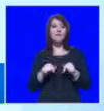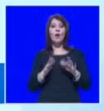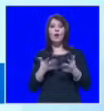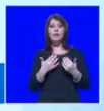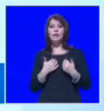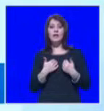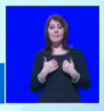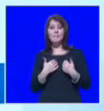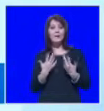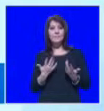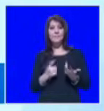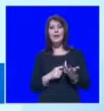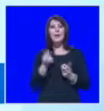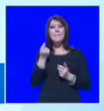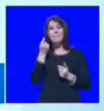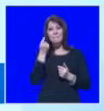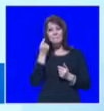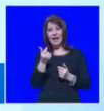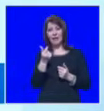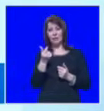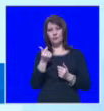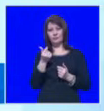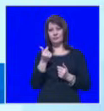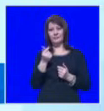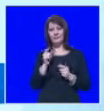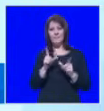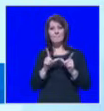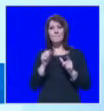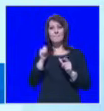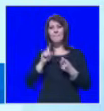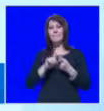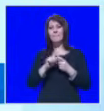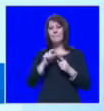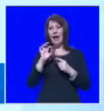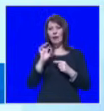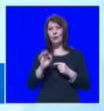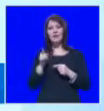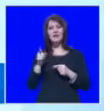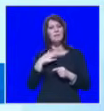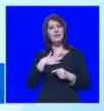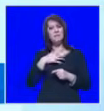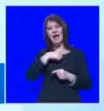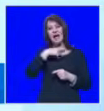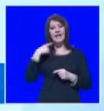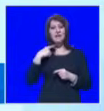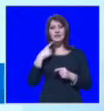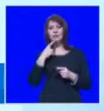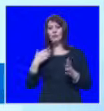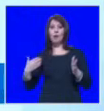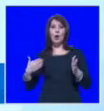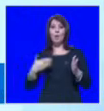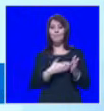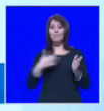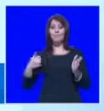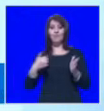няколко. Едните са макропруденциални. Там знаете, че системният рисков буфер за